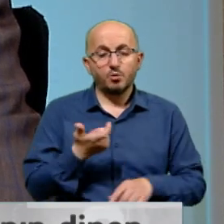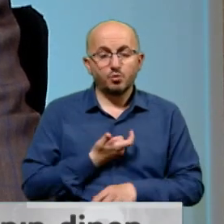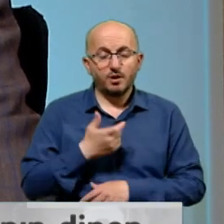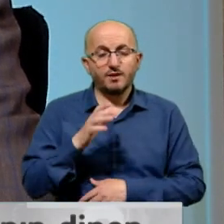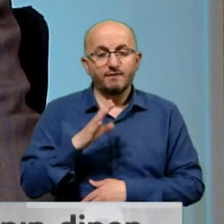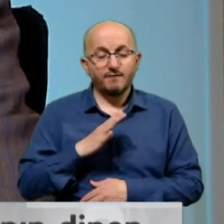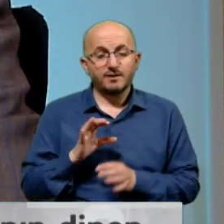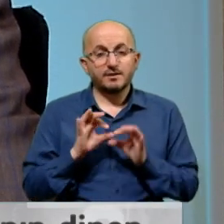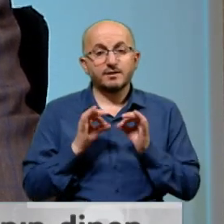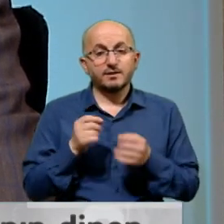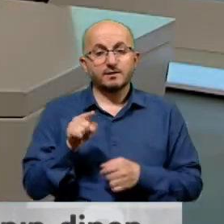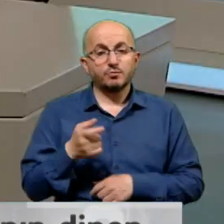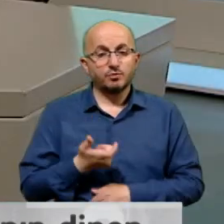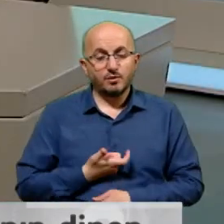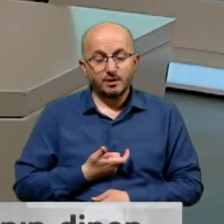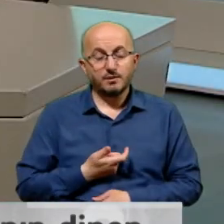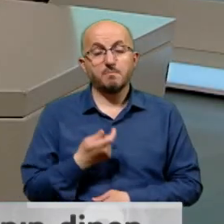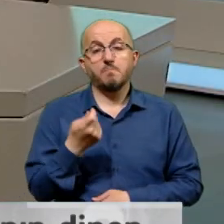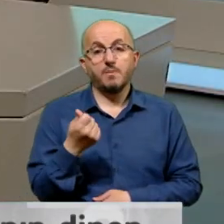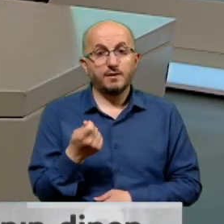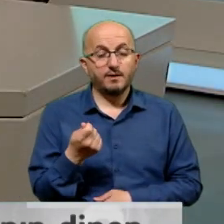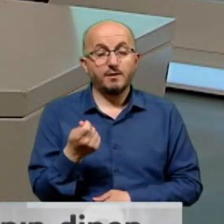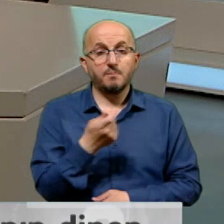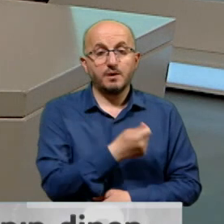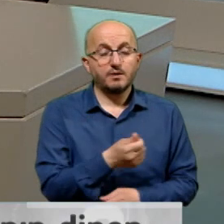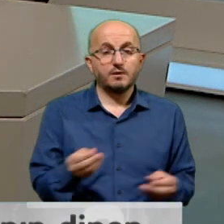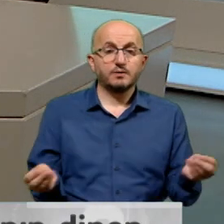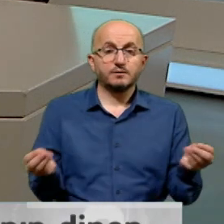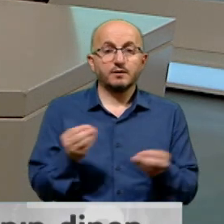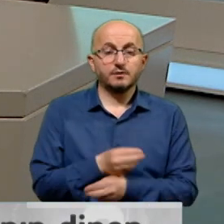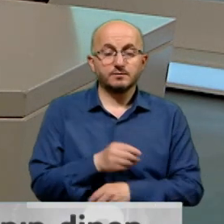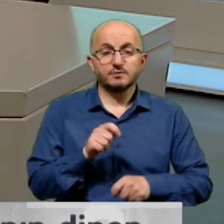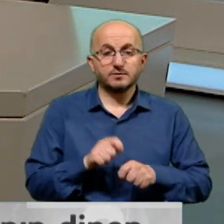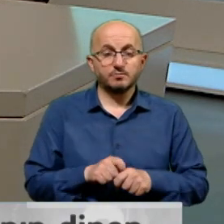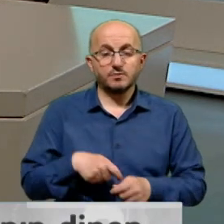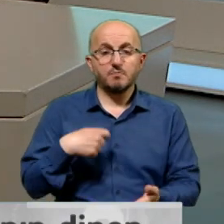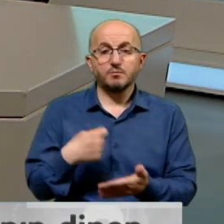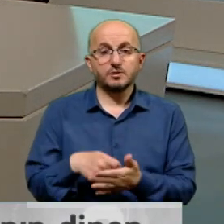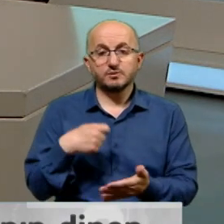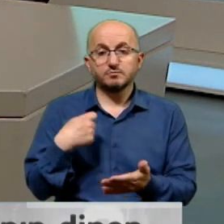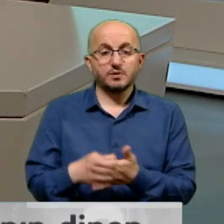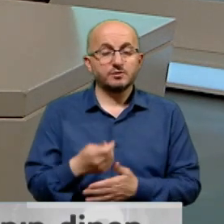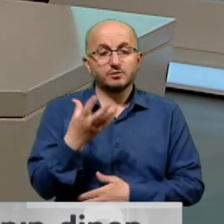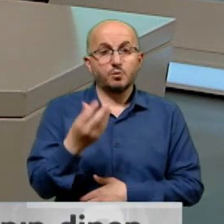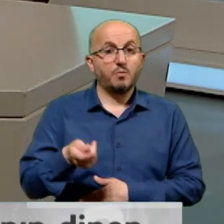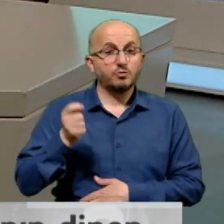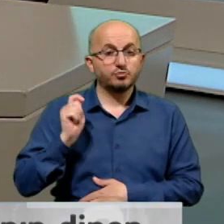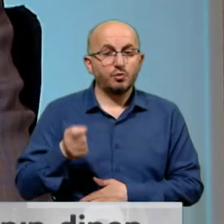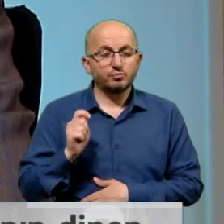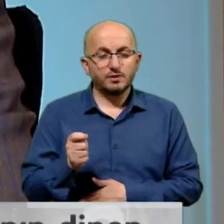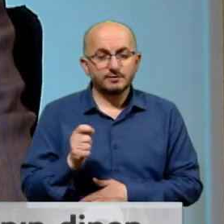nedir bu Kural para para ile takas yapılırken Peşin peşin olmak zorundadır